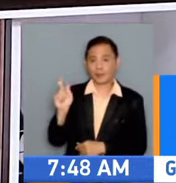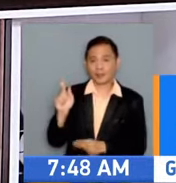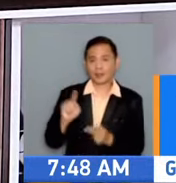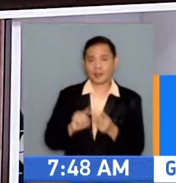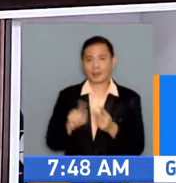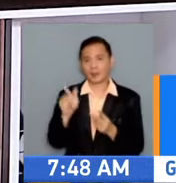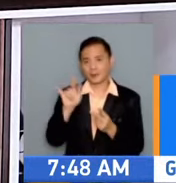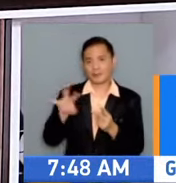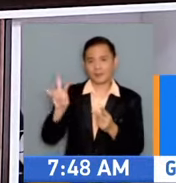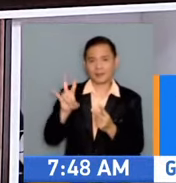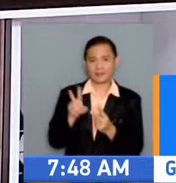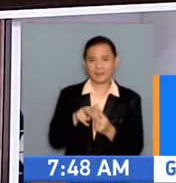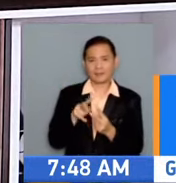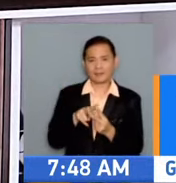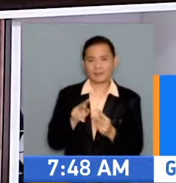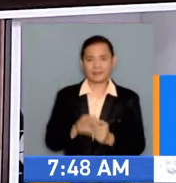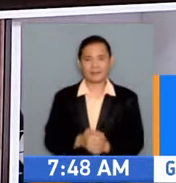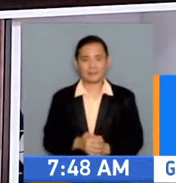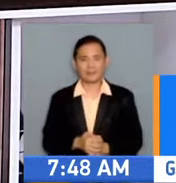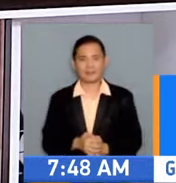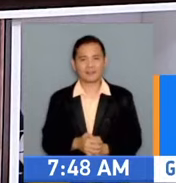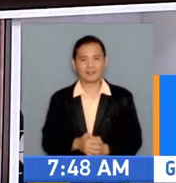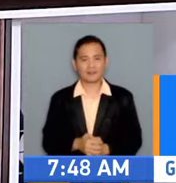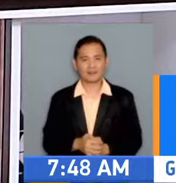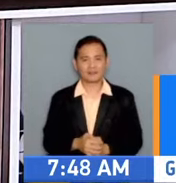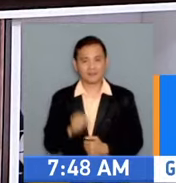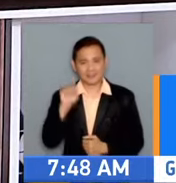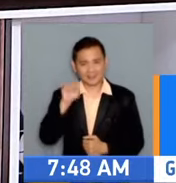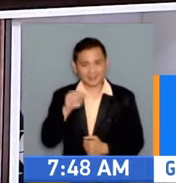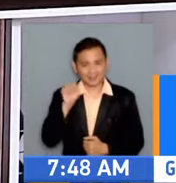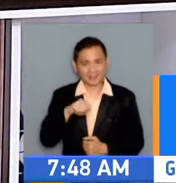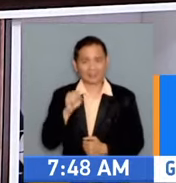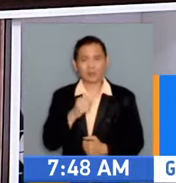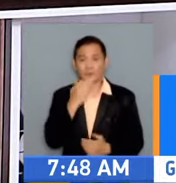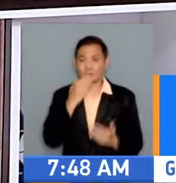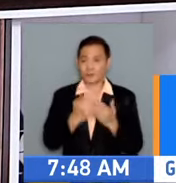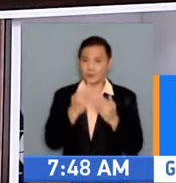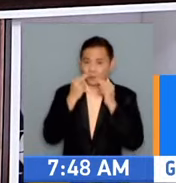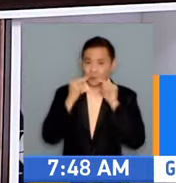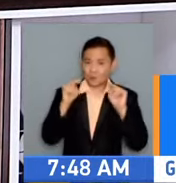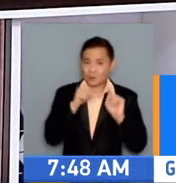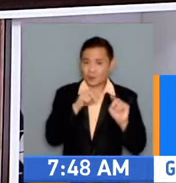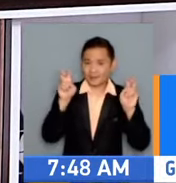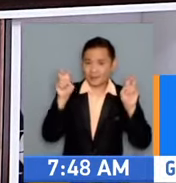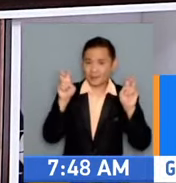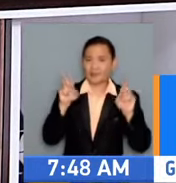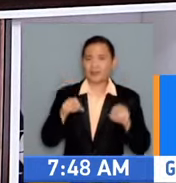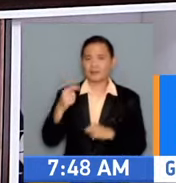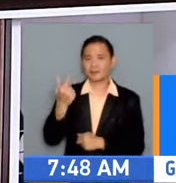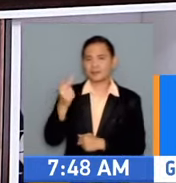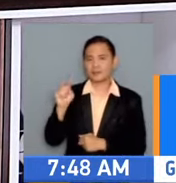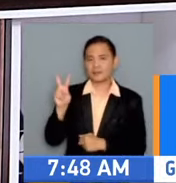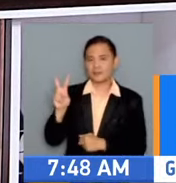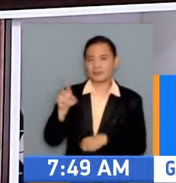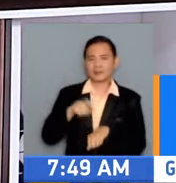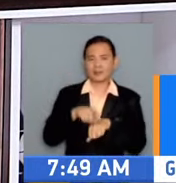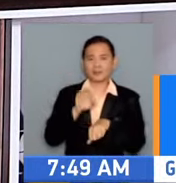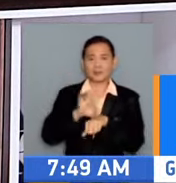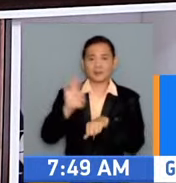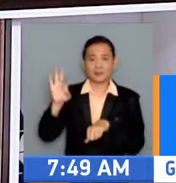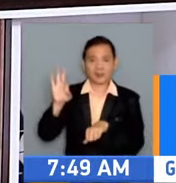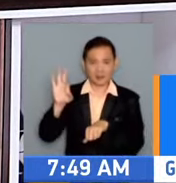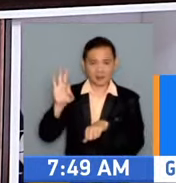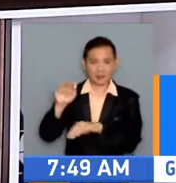Aba, dalawa? Yes, partner. Good News sa South Korea mapapanood sa GTV ng 9 p.m. Exciting!